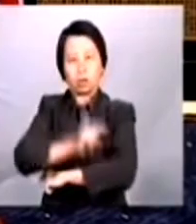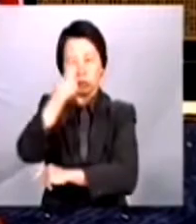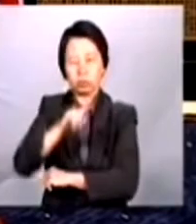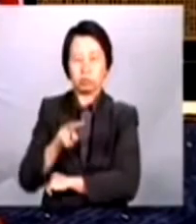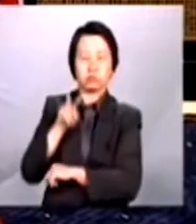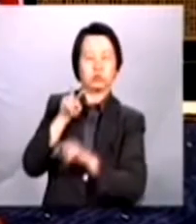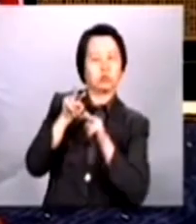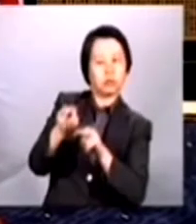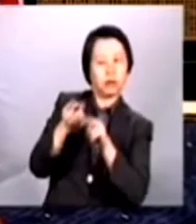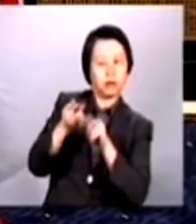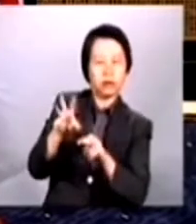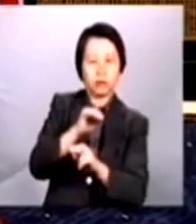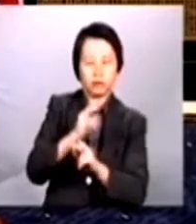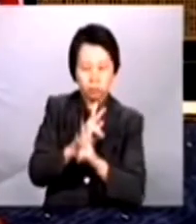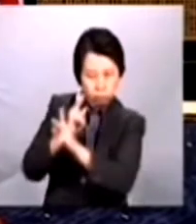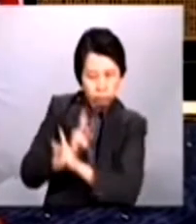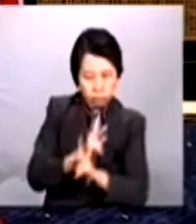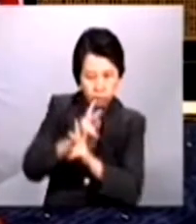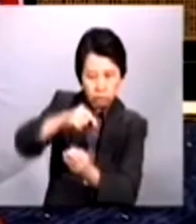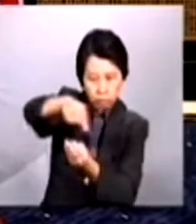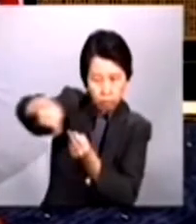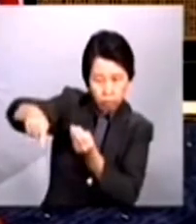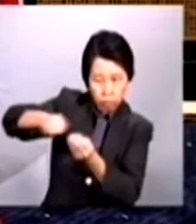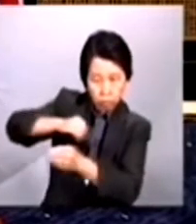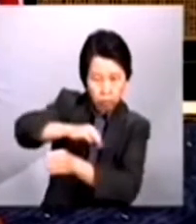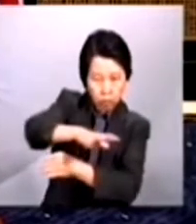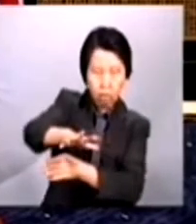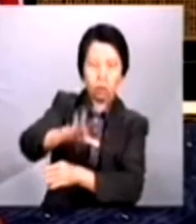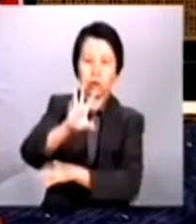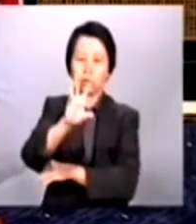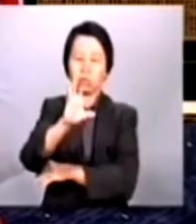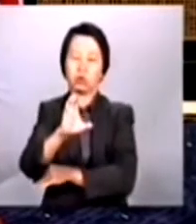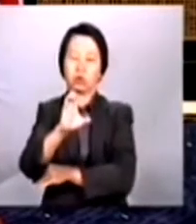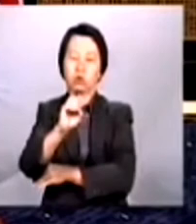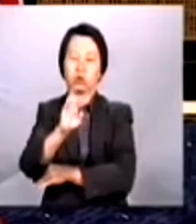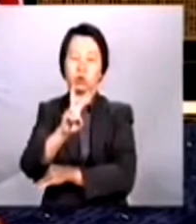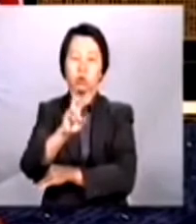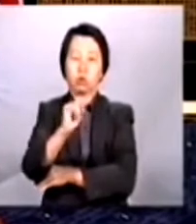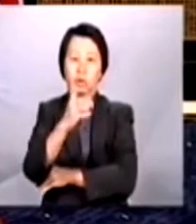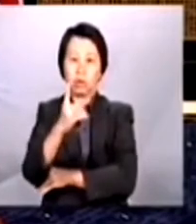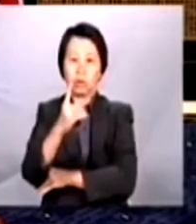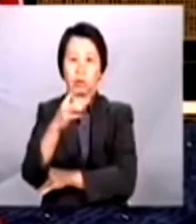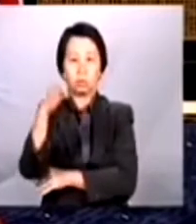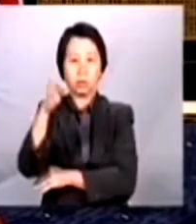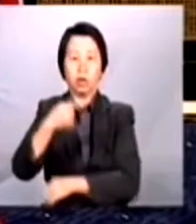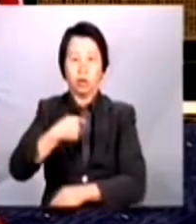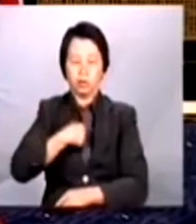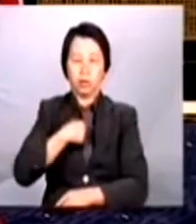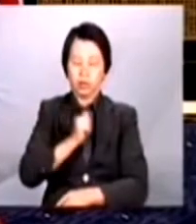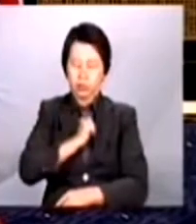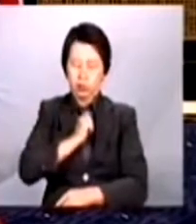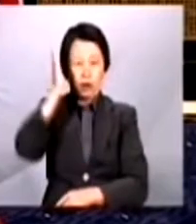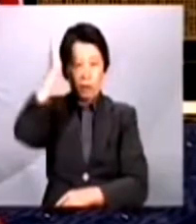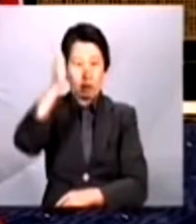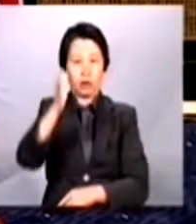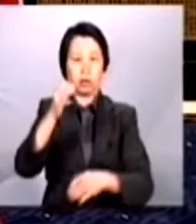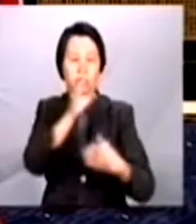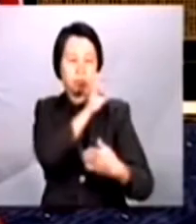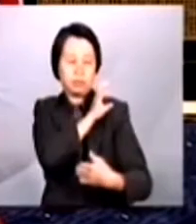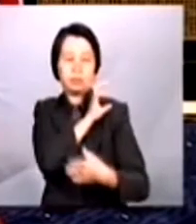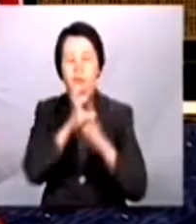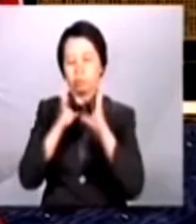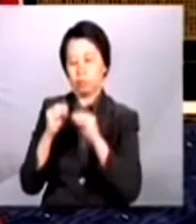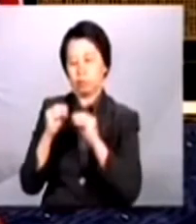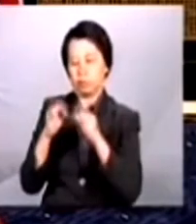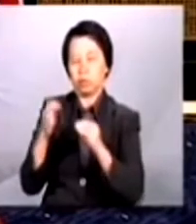memantau dan mengawasi situasi wabak Kobe 19 ini saya sediakan mempromosikan masyarakat ini